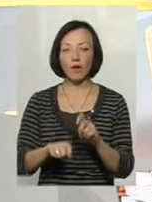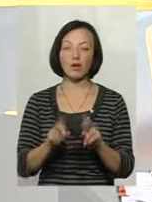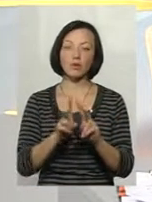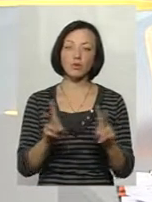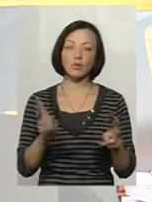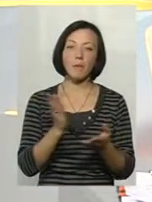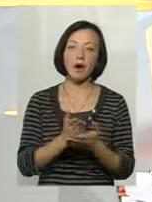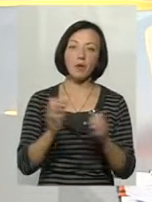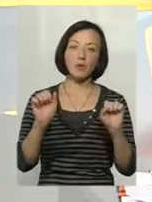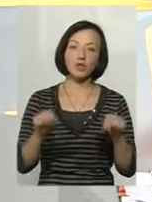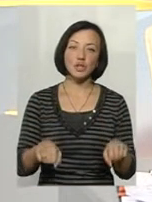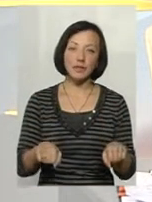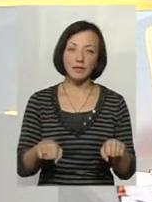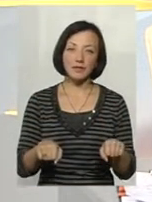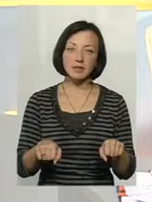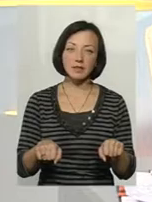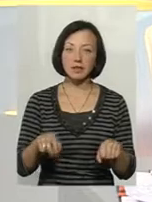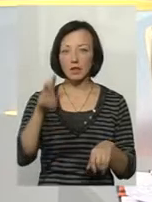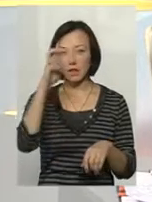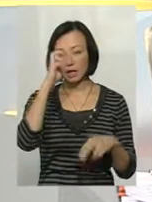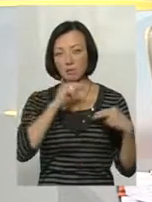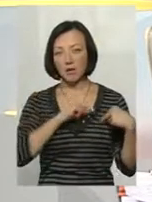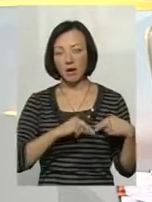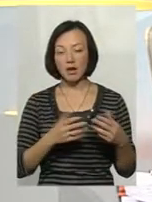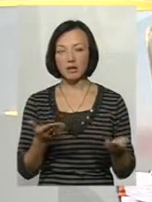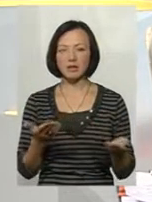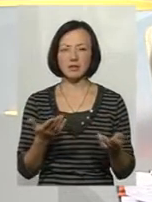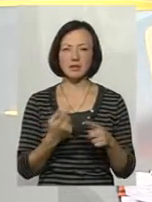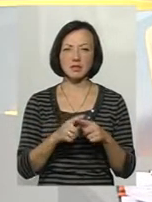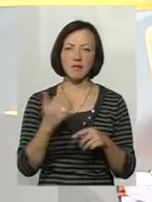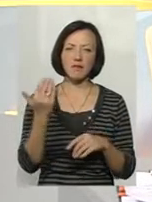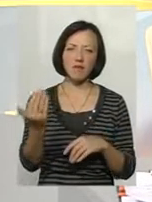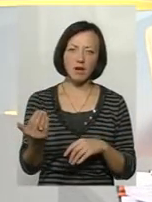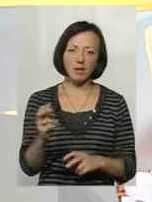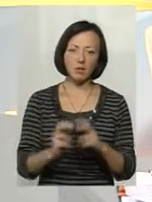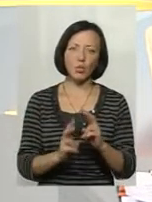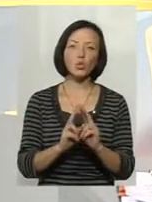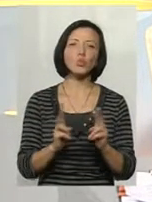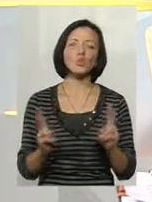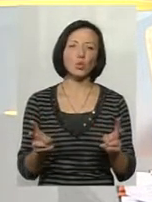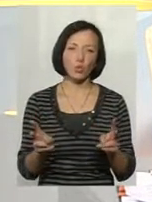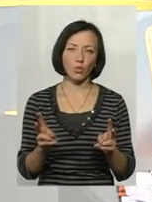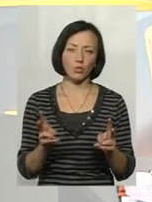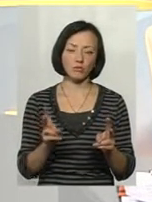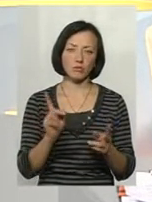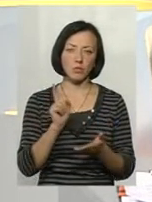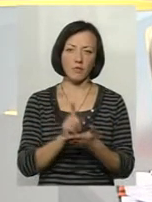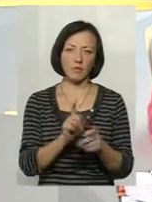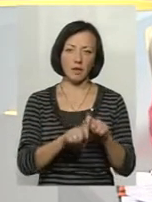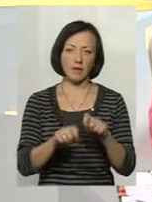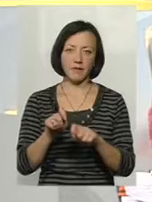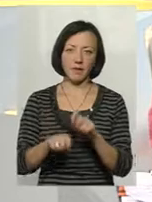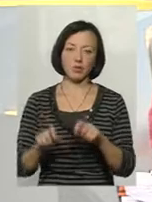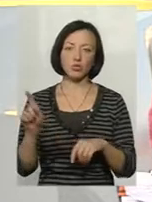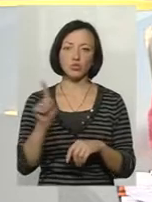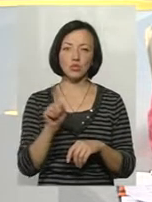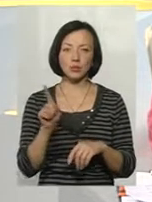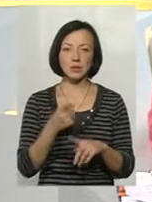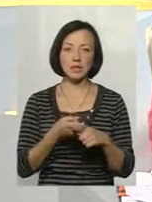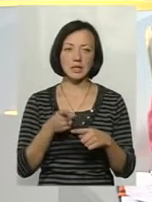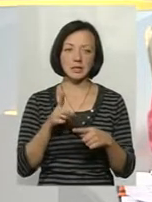має можливість, це Держпраці, це ваше підприємство, хто має слідкувати за тим, аби отой